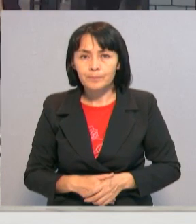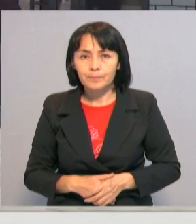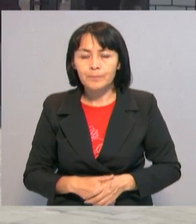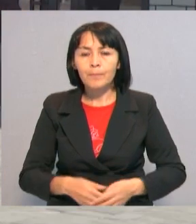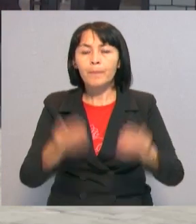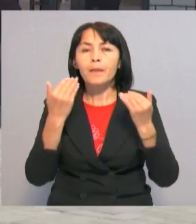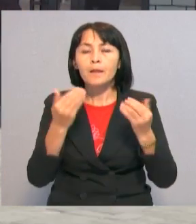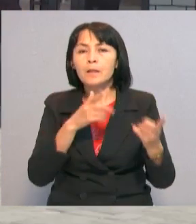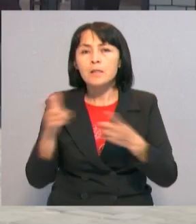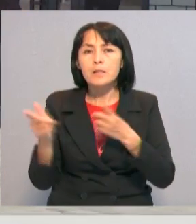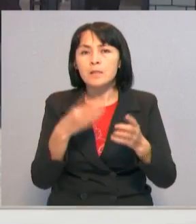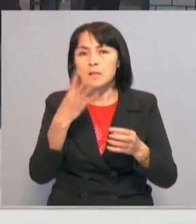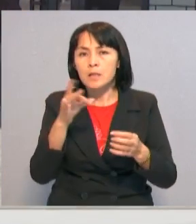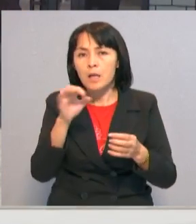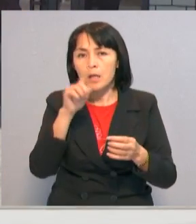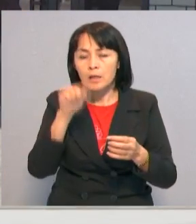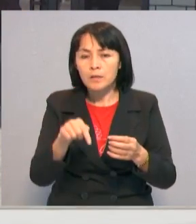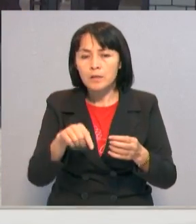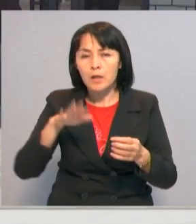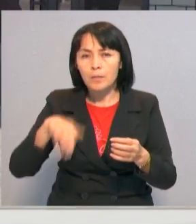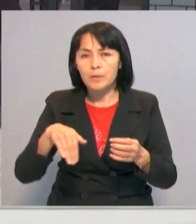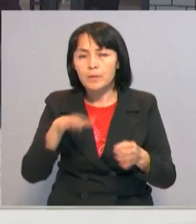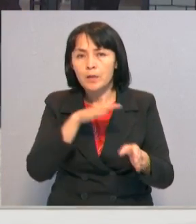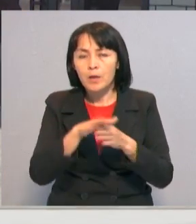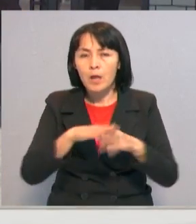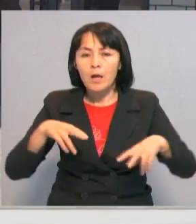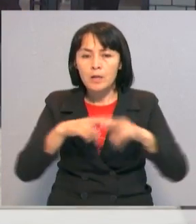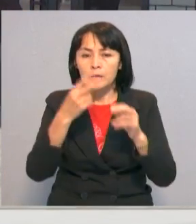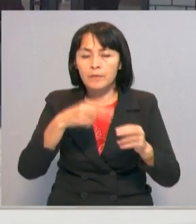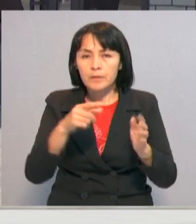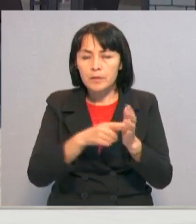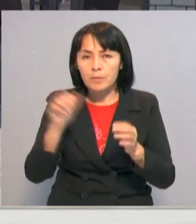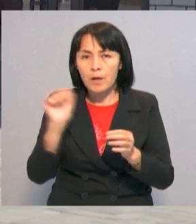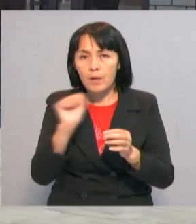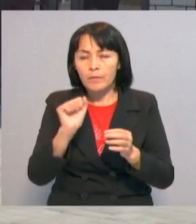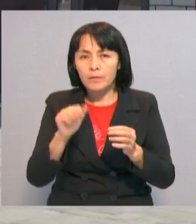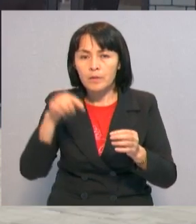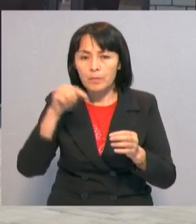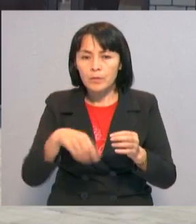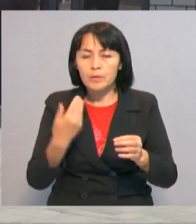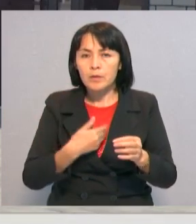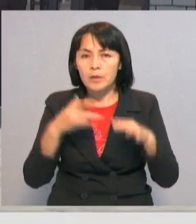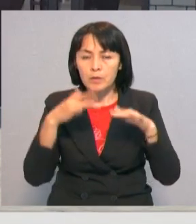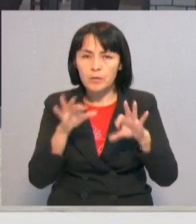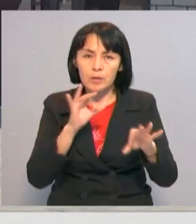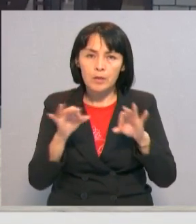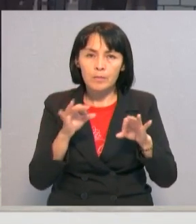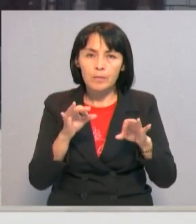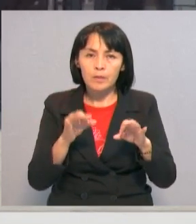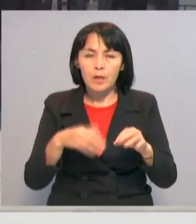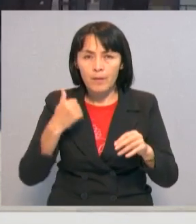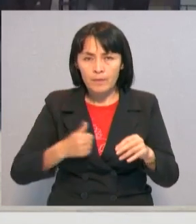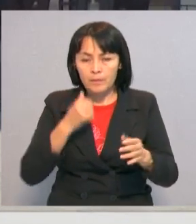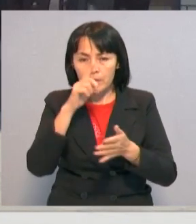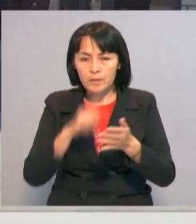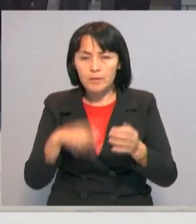тренировочные занятия проводились чере раза последний пройдёт в Остане 27 августа пока что наши результаты неплохие Надеемся